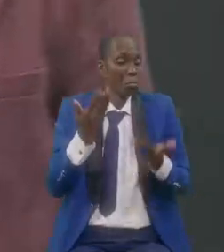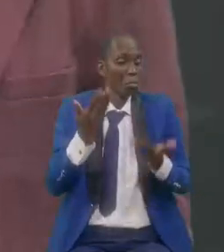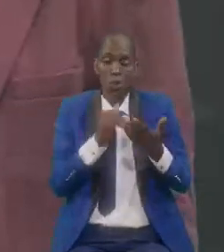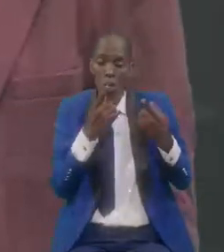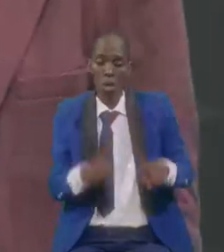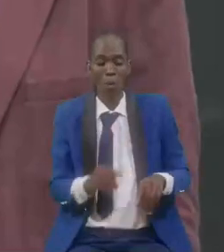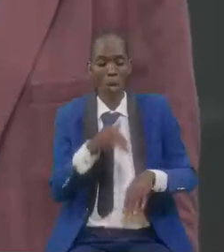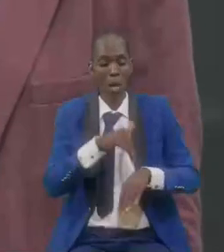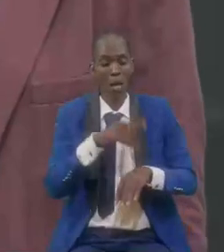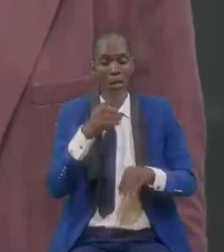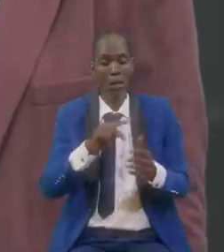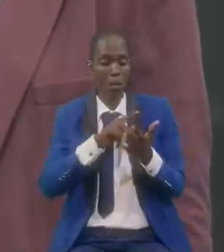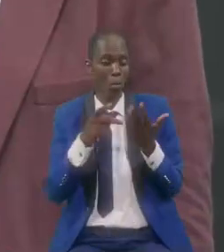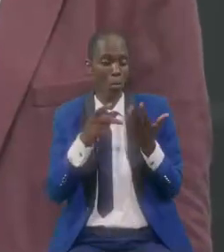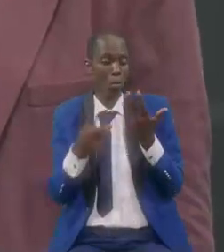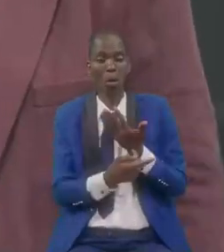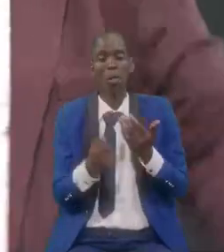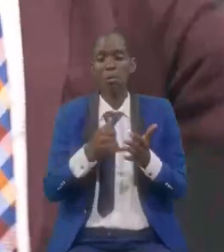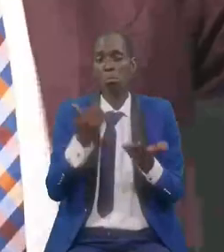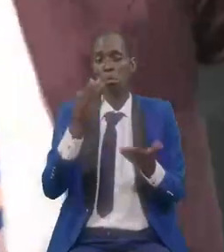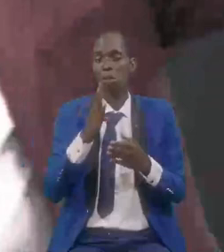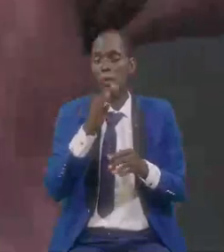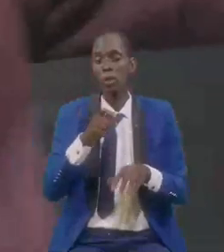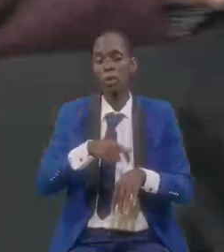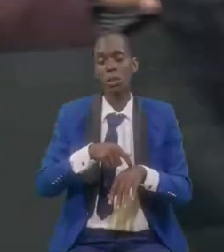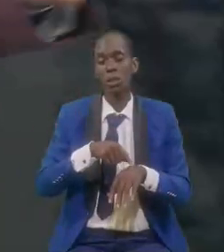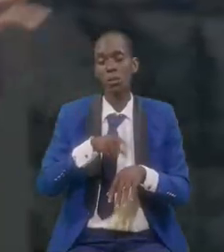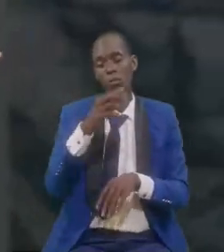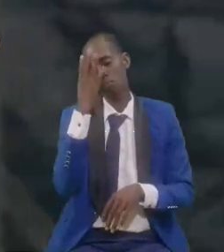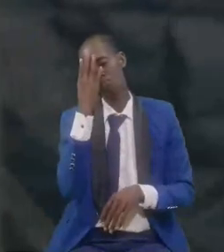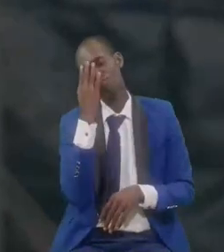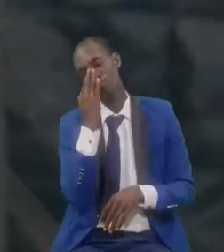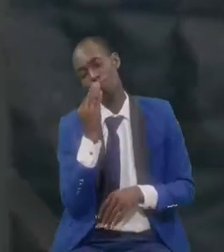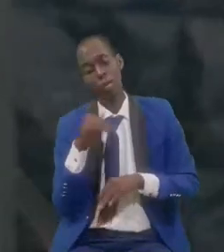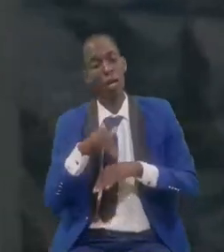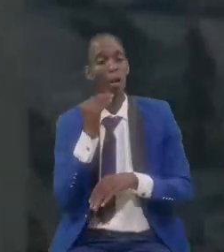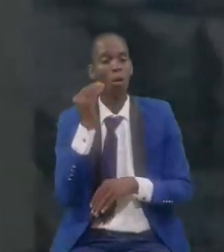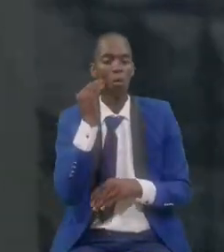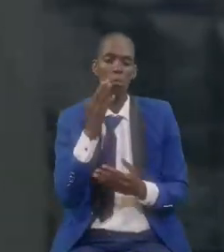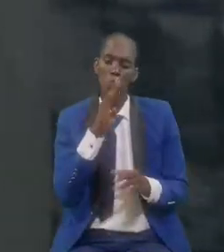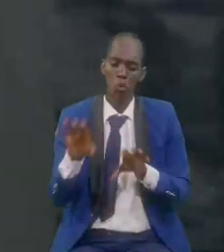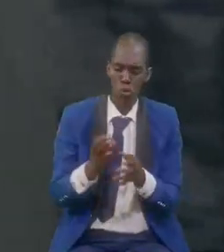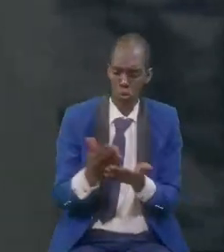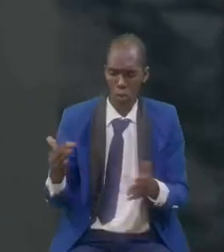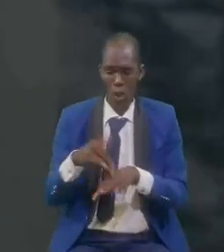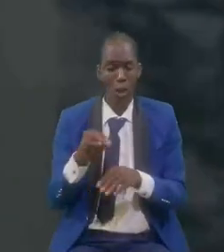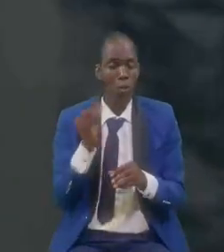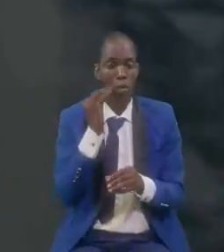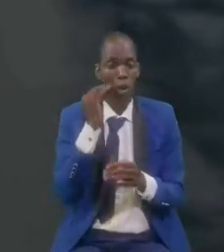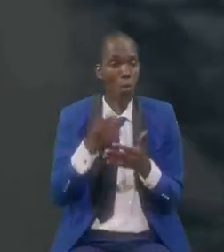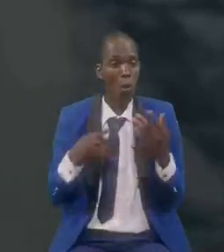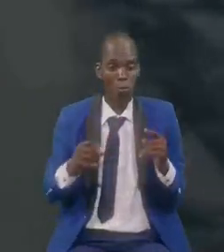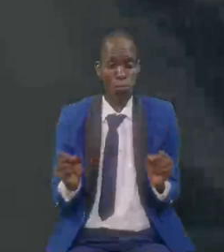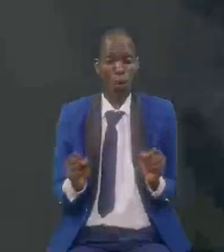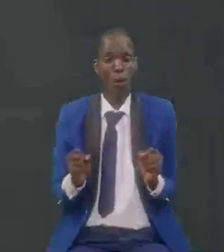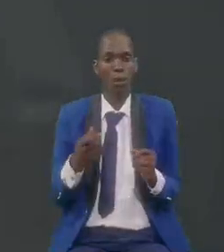Ça peut avoir lieu pendant que tu es couché à la maison ou bien pendant que tu fais quelque chose à la maison. Soudainement, la trompette